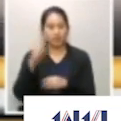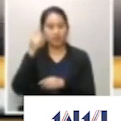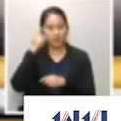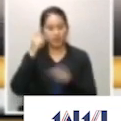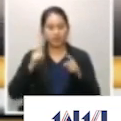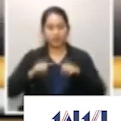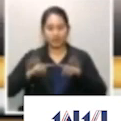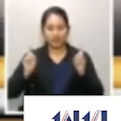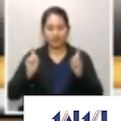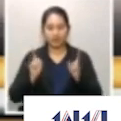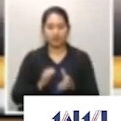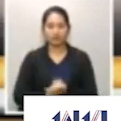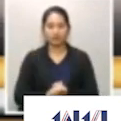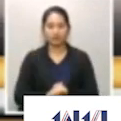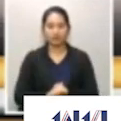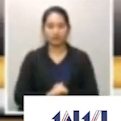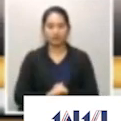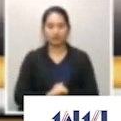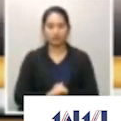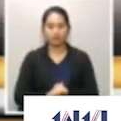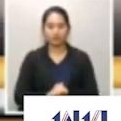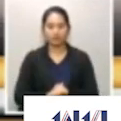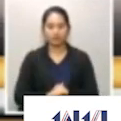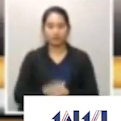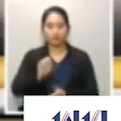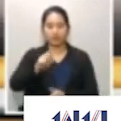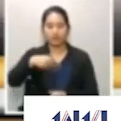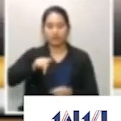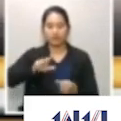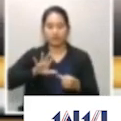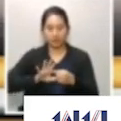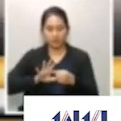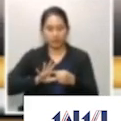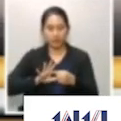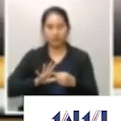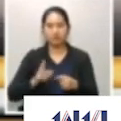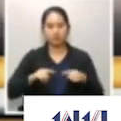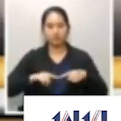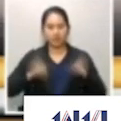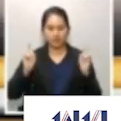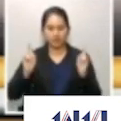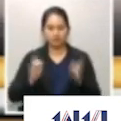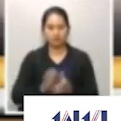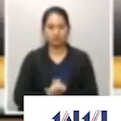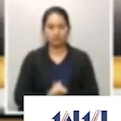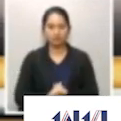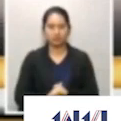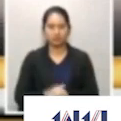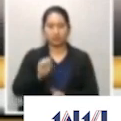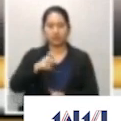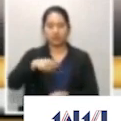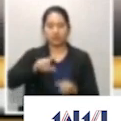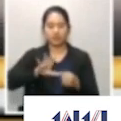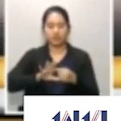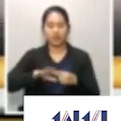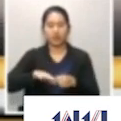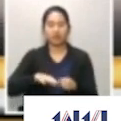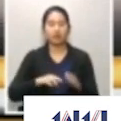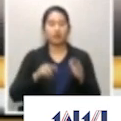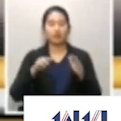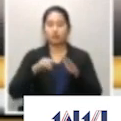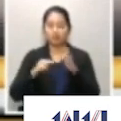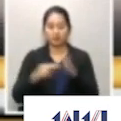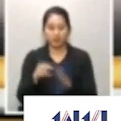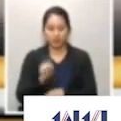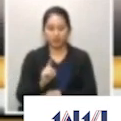ของสภาสูงและสภาล่างไปคนละทิศละทาง สภาล่างคือสสมองปัญหาความเดือดร้